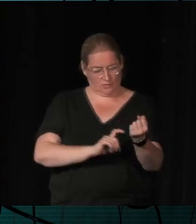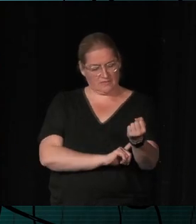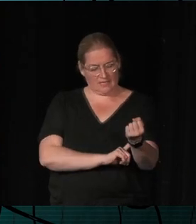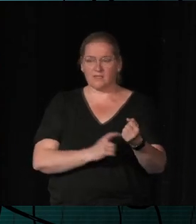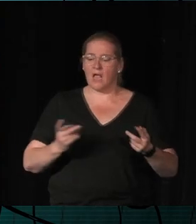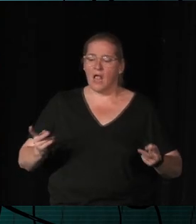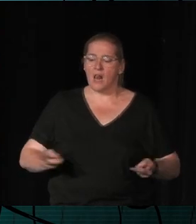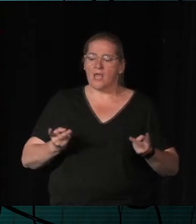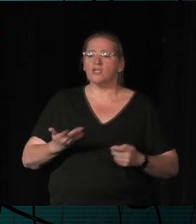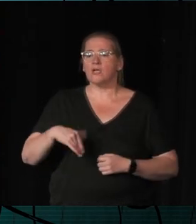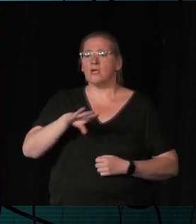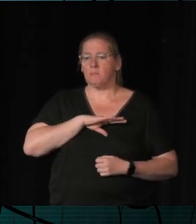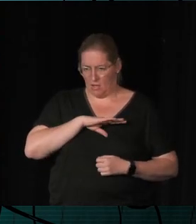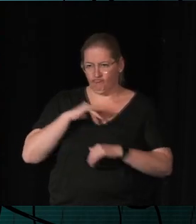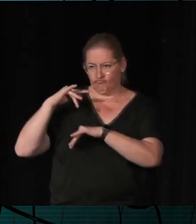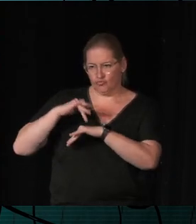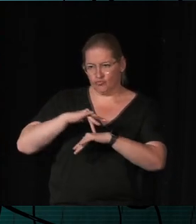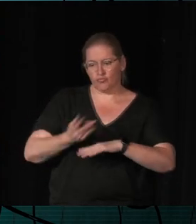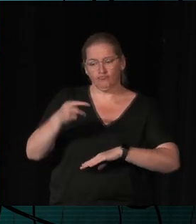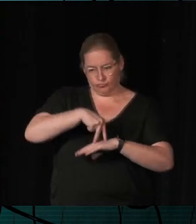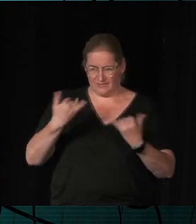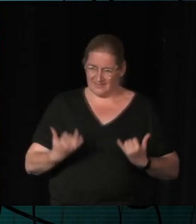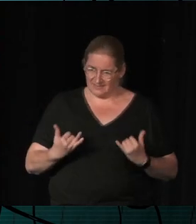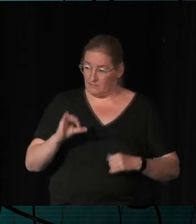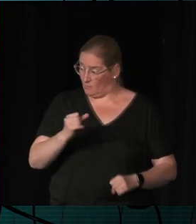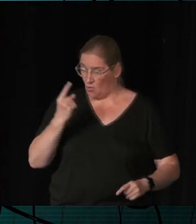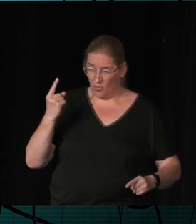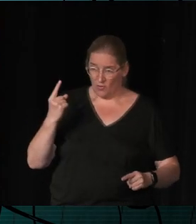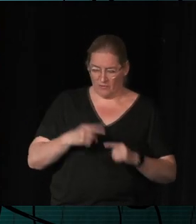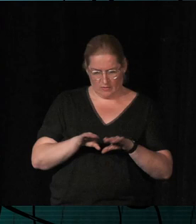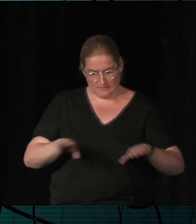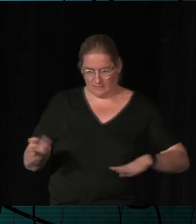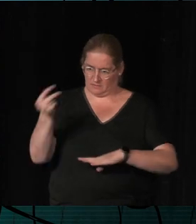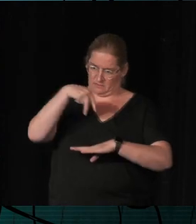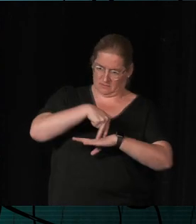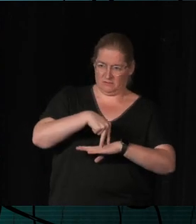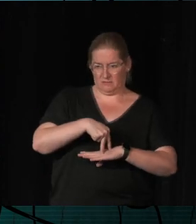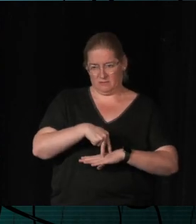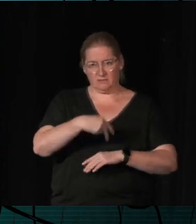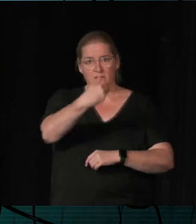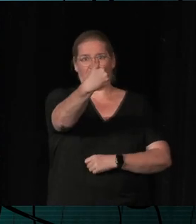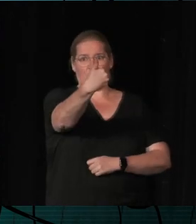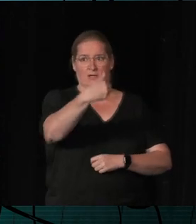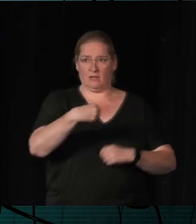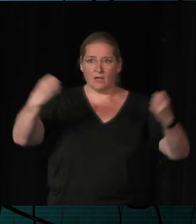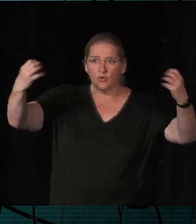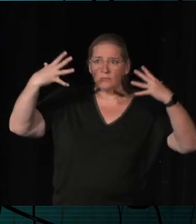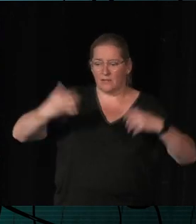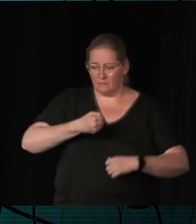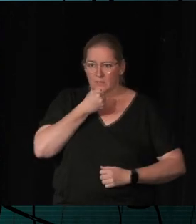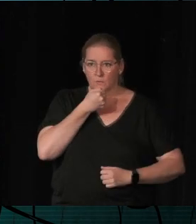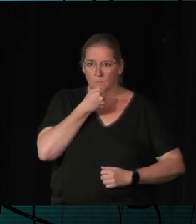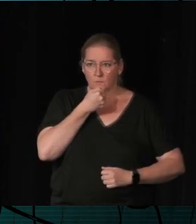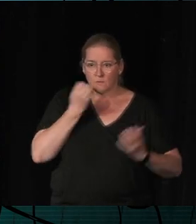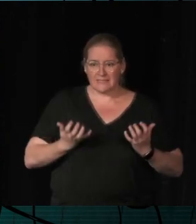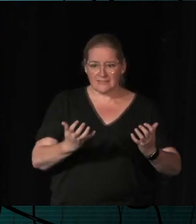léger parce que c'est un exercice que j'ai fait de nombreuses fois. Mais tu vois, la première fois que je suis monté sur scène avec une caméra, des lumières, un micro et puis une